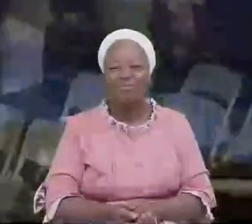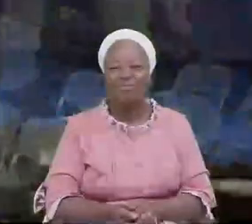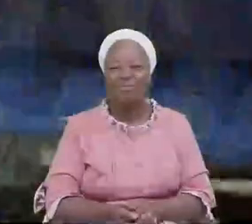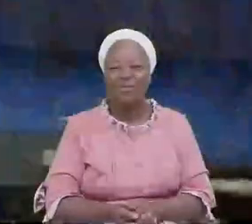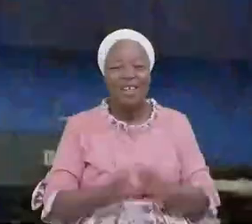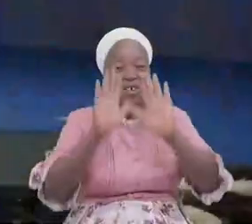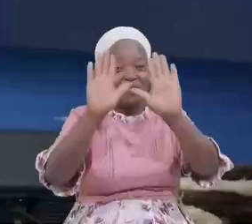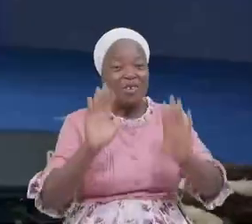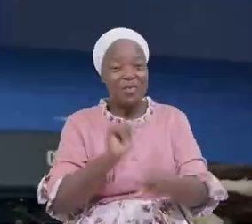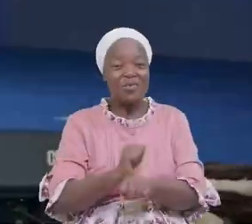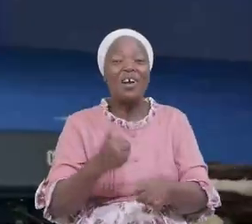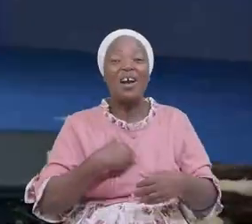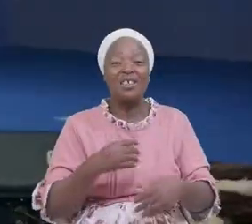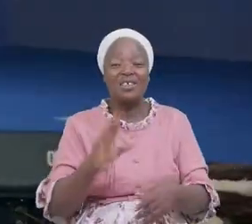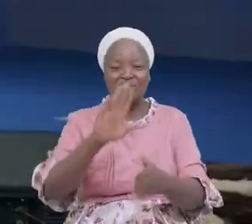Miracle est venu.